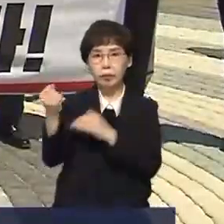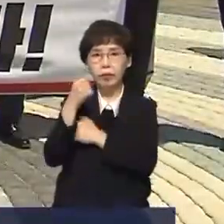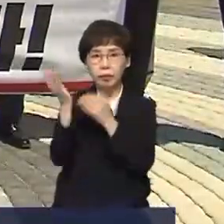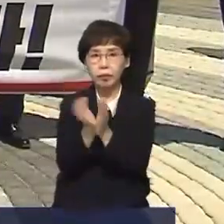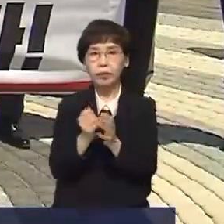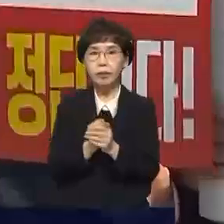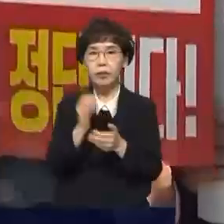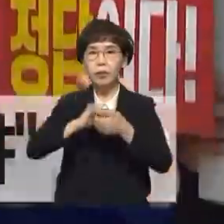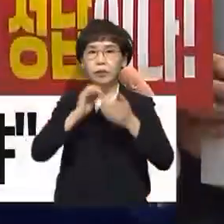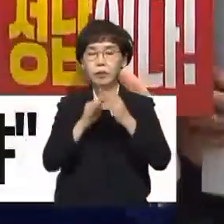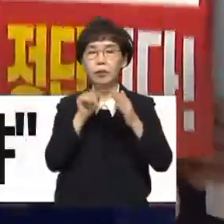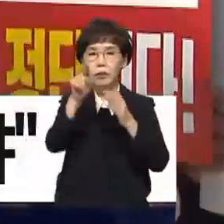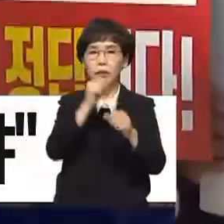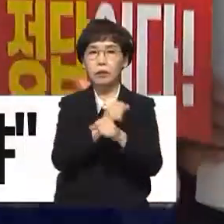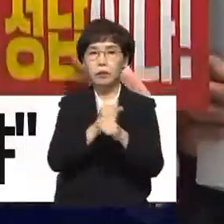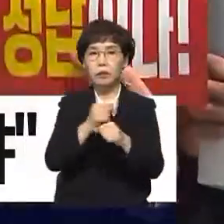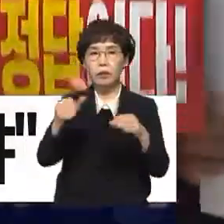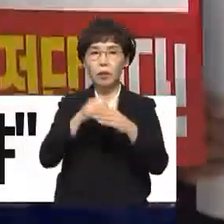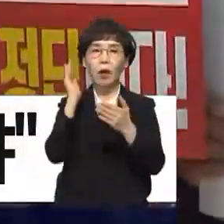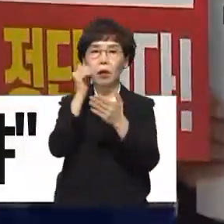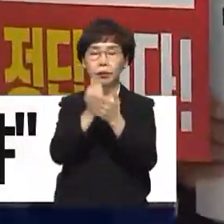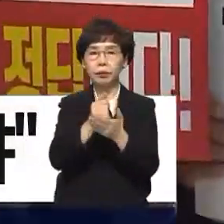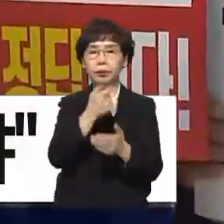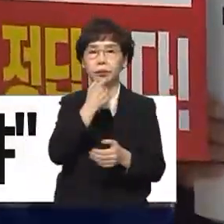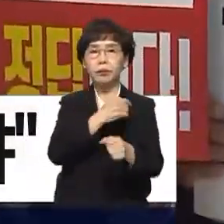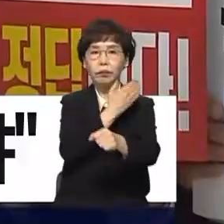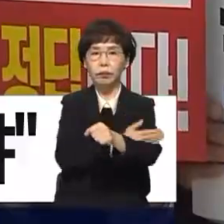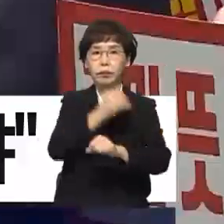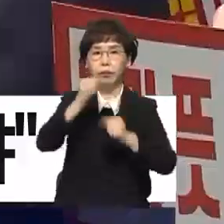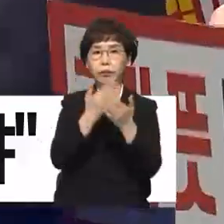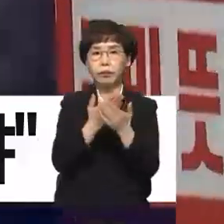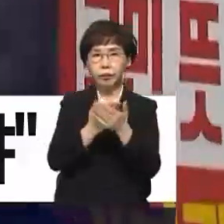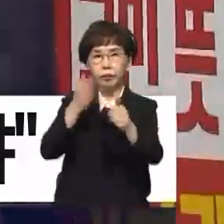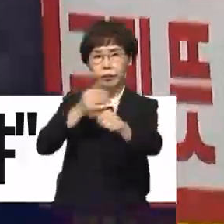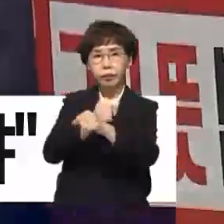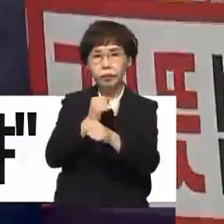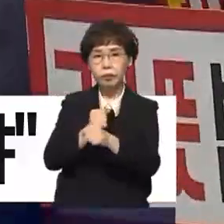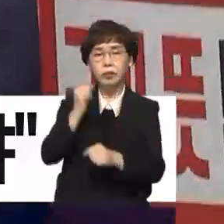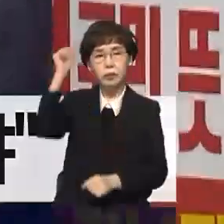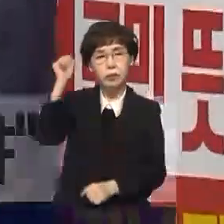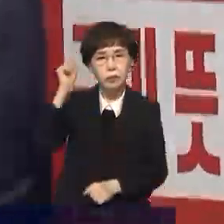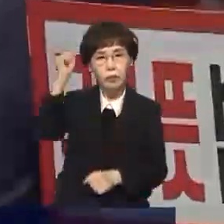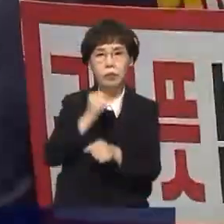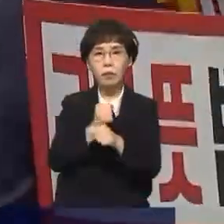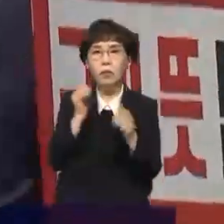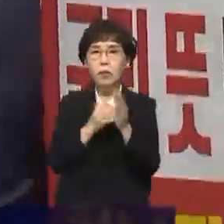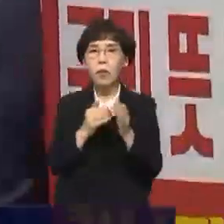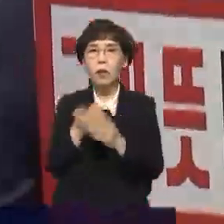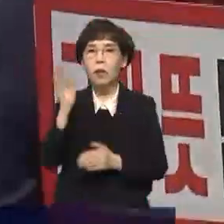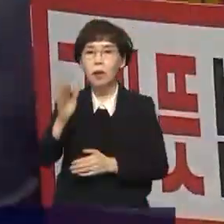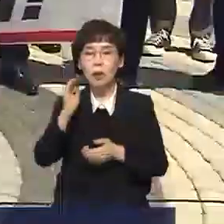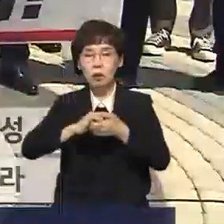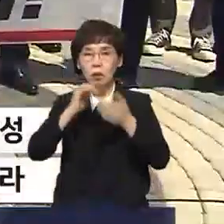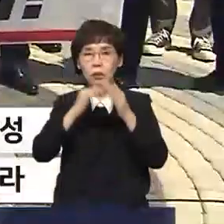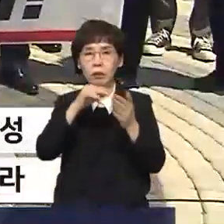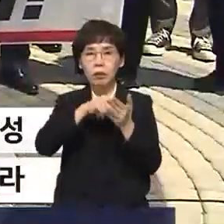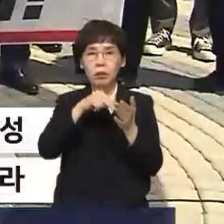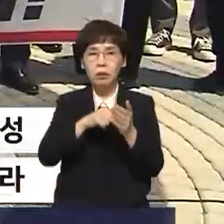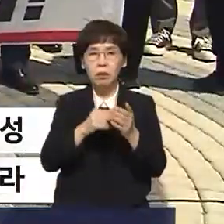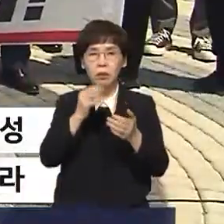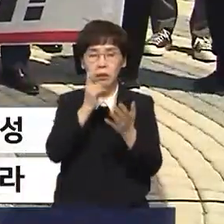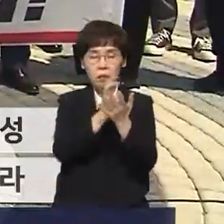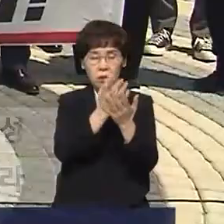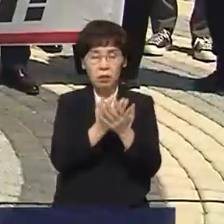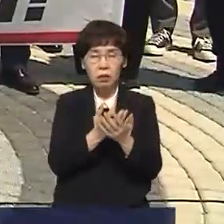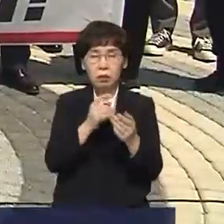직후 청와대를 향해 문재인 대통령에게 거부권 행사를 요구하며 규탄 대회도 열었습니다. 하지만 청와대 측은 법안에 대해